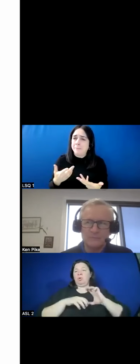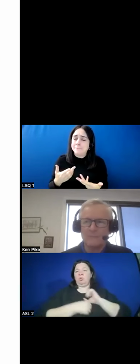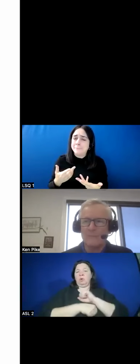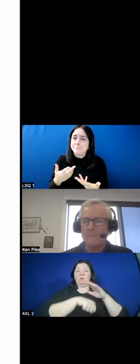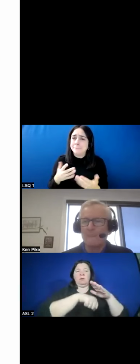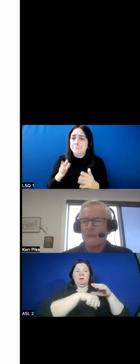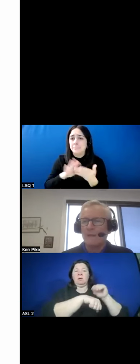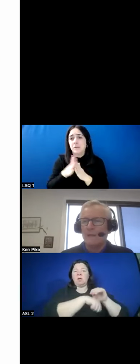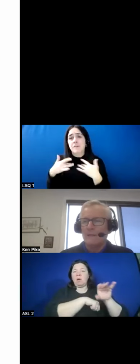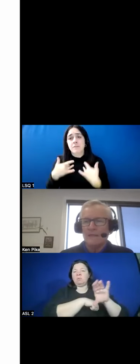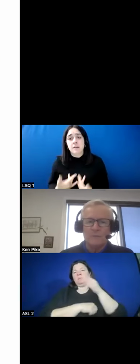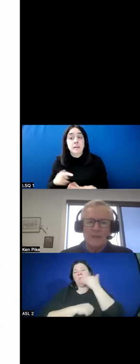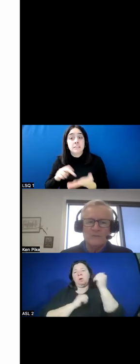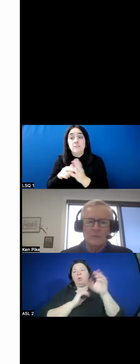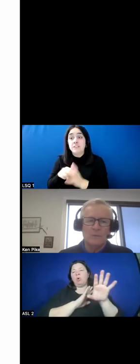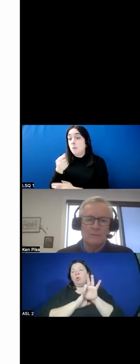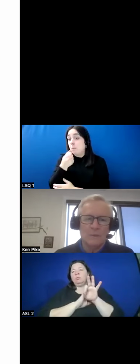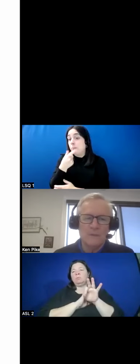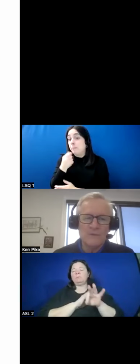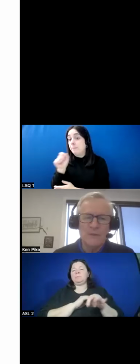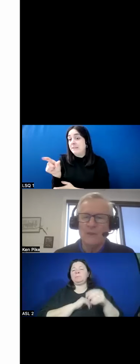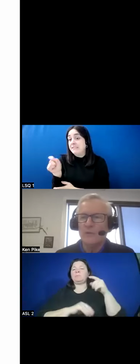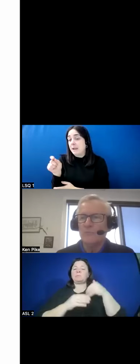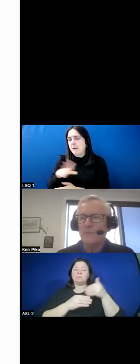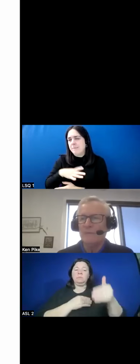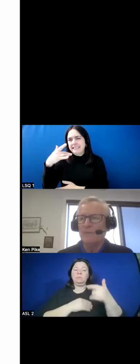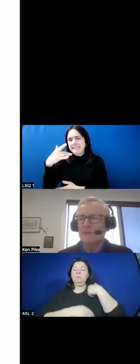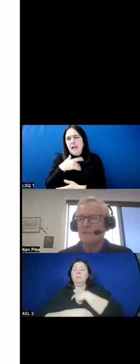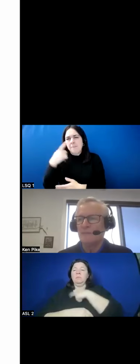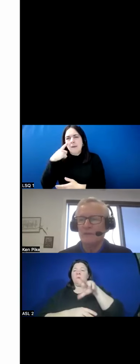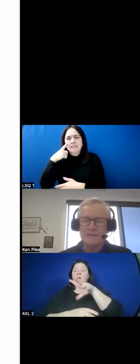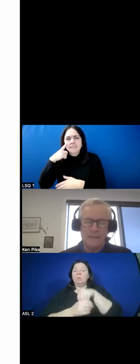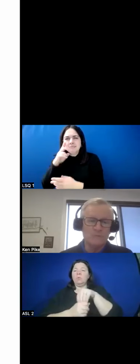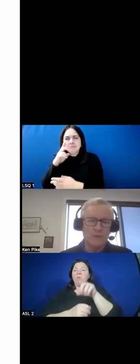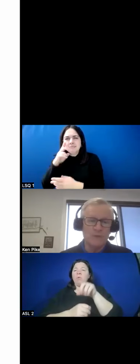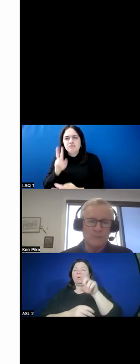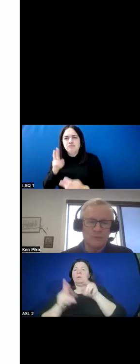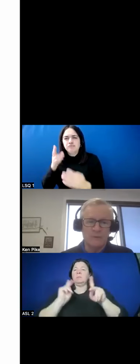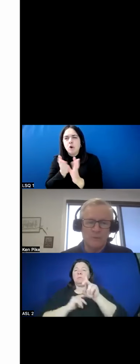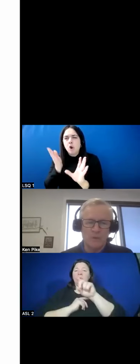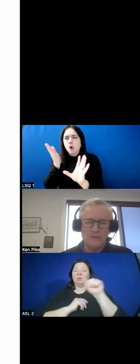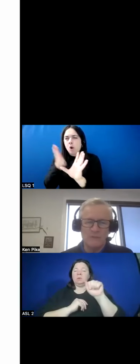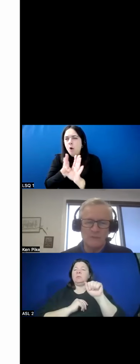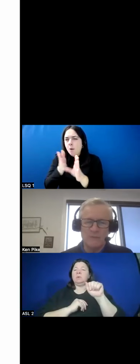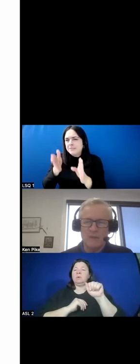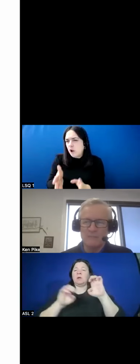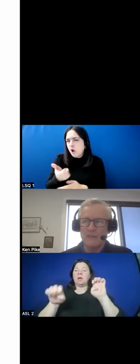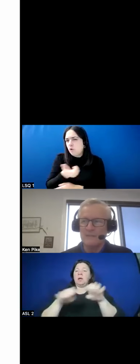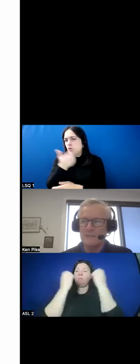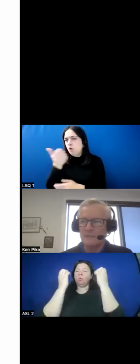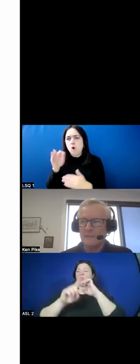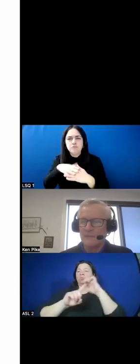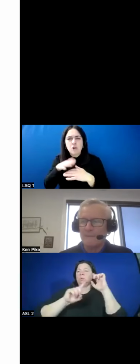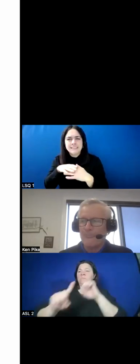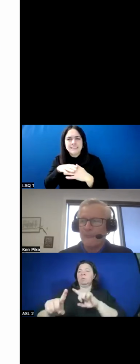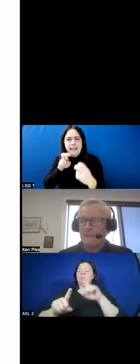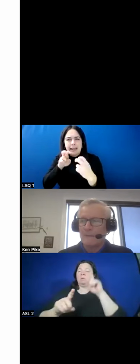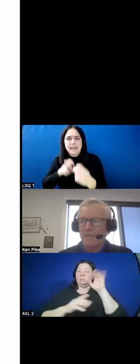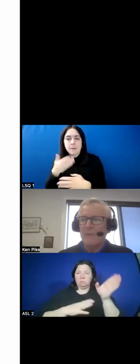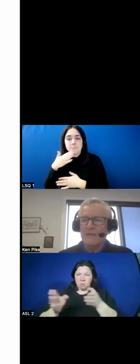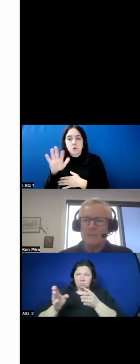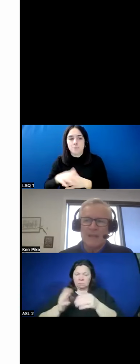On lui a donné des médicaments alors que du counseling aurait été une meilleure option. Ensuite, il faut aussi inclure les personnes handicapées dans les plans d'intervention